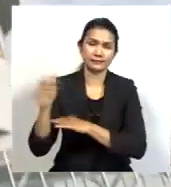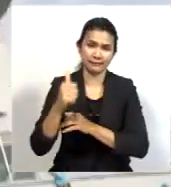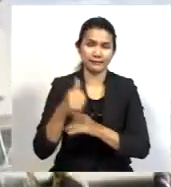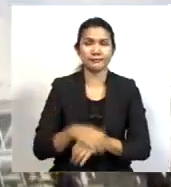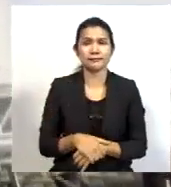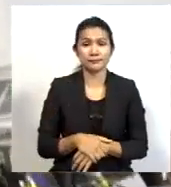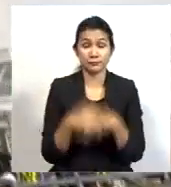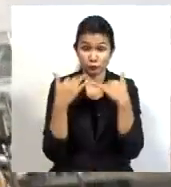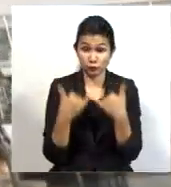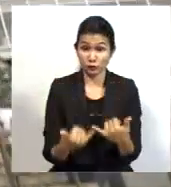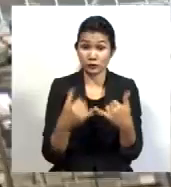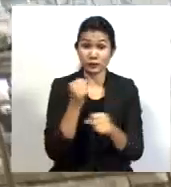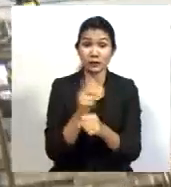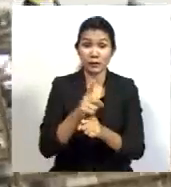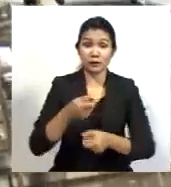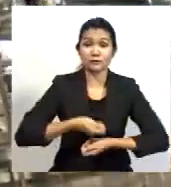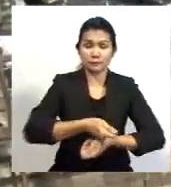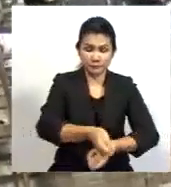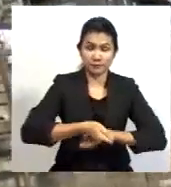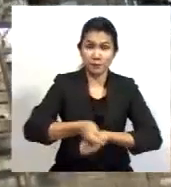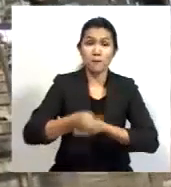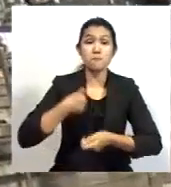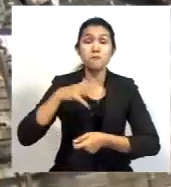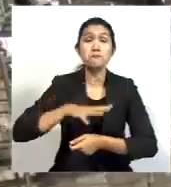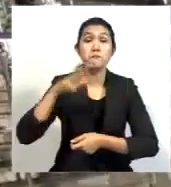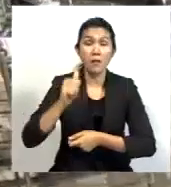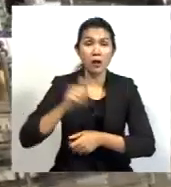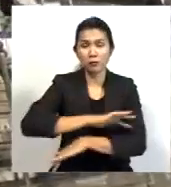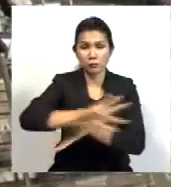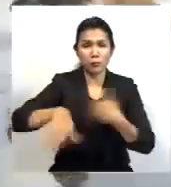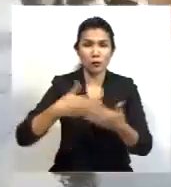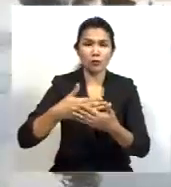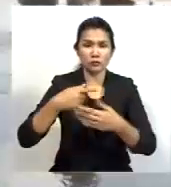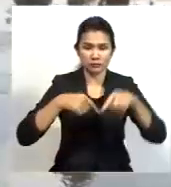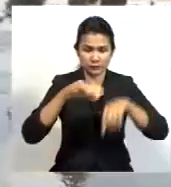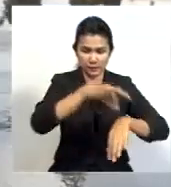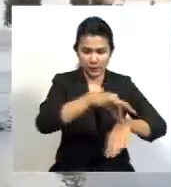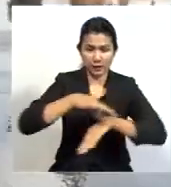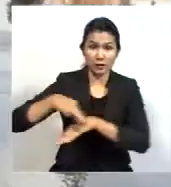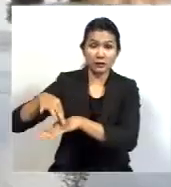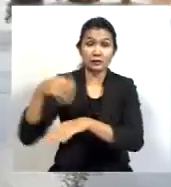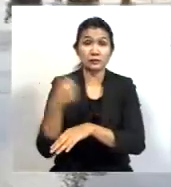สำหรับวันนี้ก็จะมีการทำความสะอาดเมืองนครราชสีมารวมทั้งหมดกว่า15จุดนะครับ